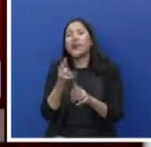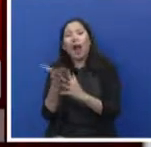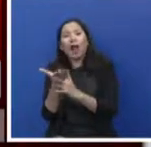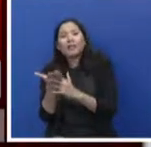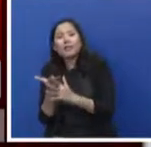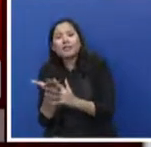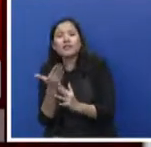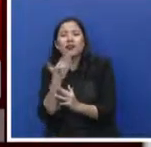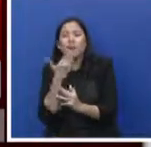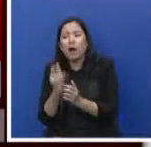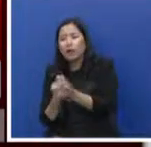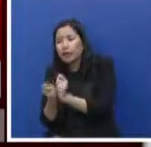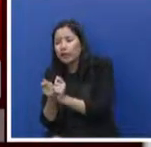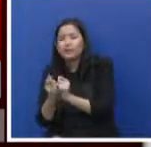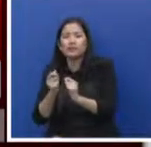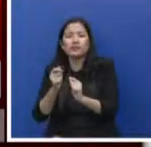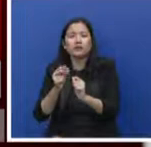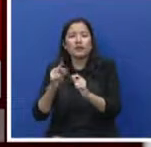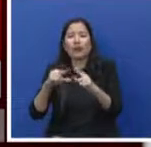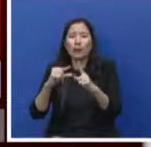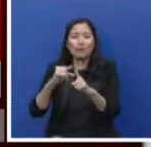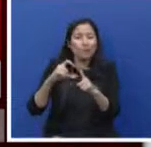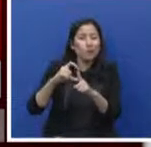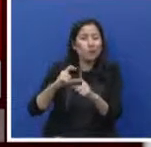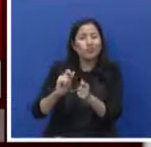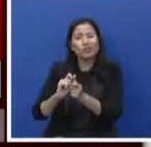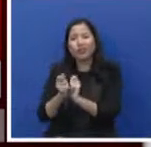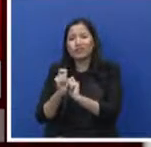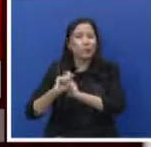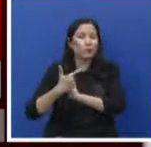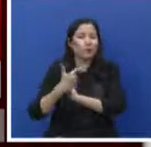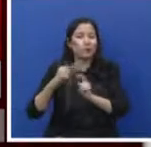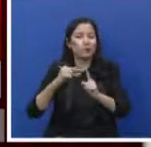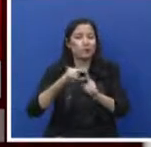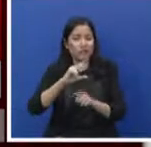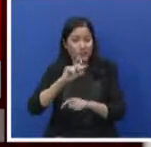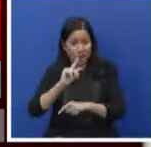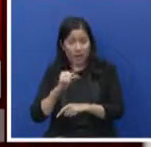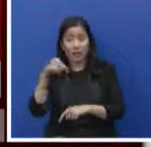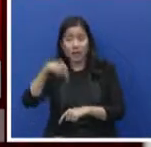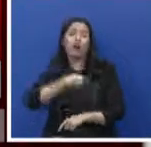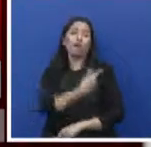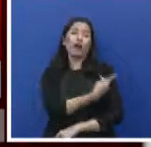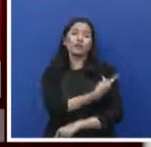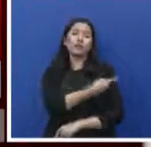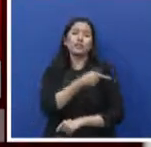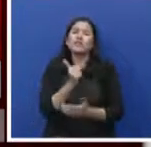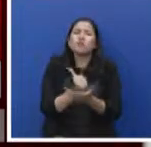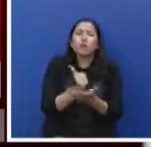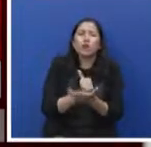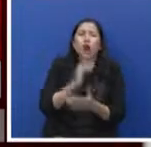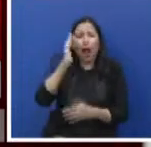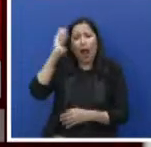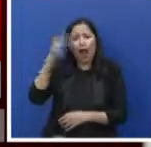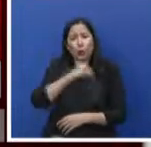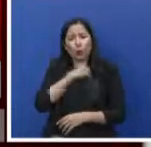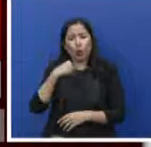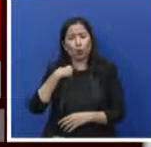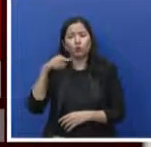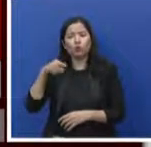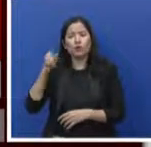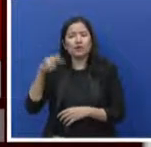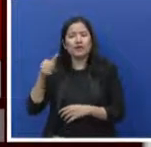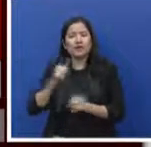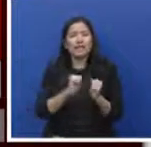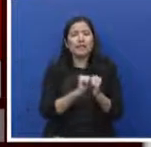akses untuk tes rapid, antigen, dan PCR, dan juga sekarang vaksinasi. Apa sih tugas sebenarnya dari Halodoc? Kesepakatannya dengan